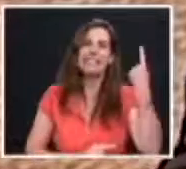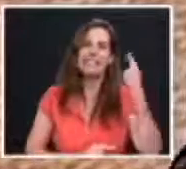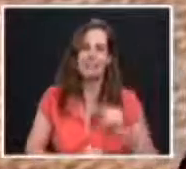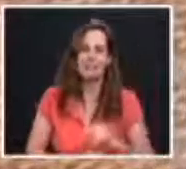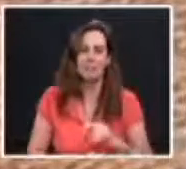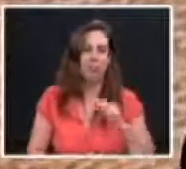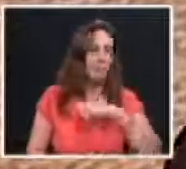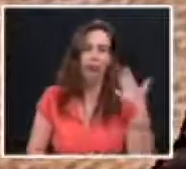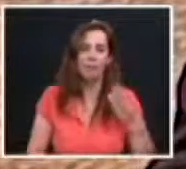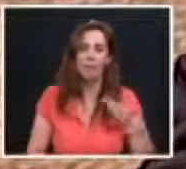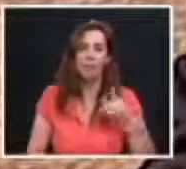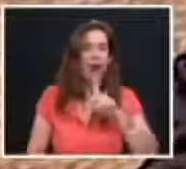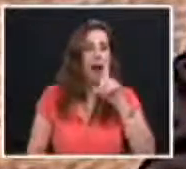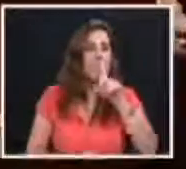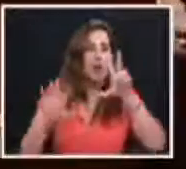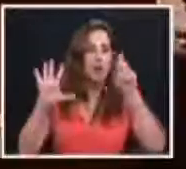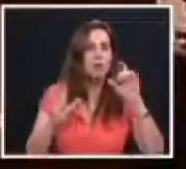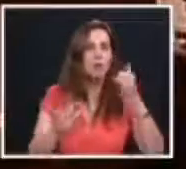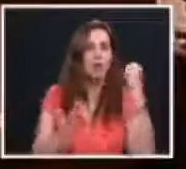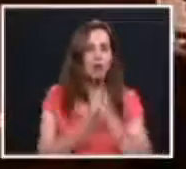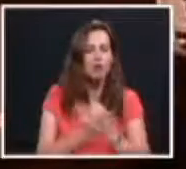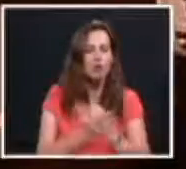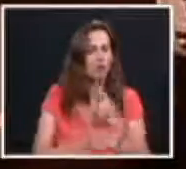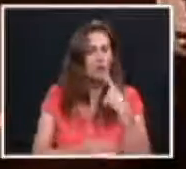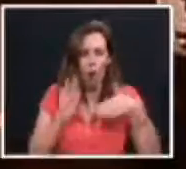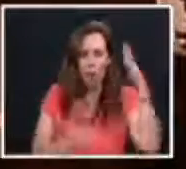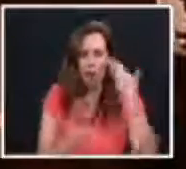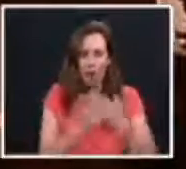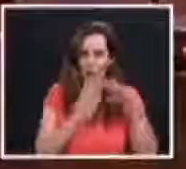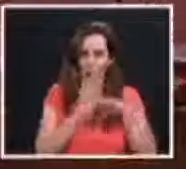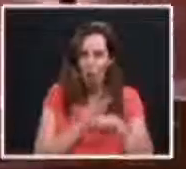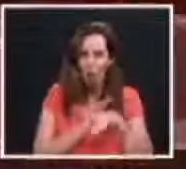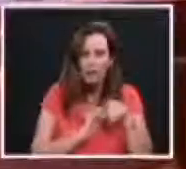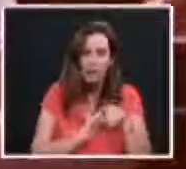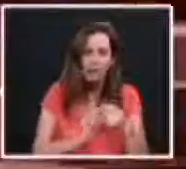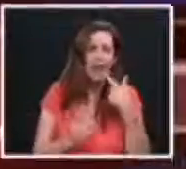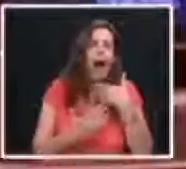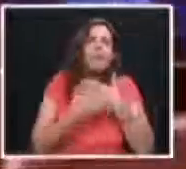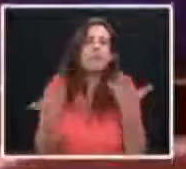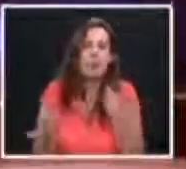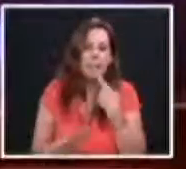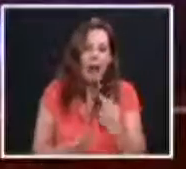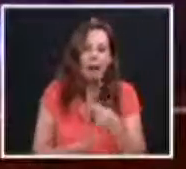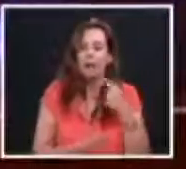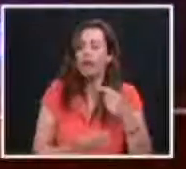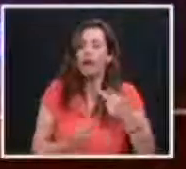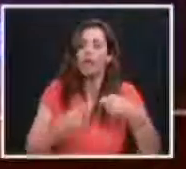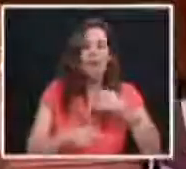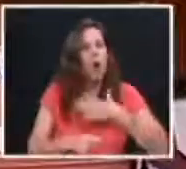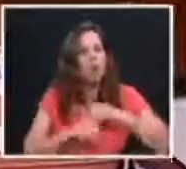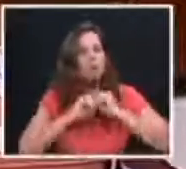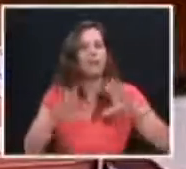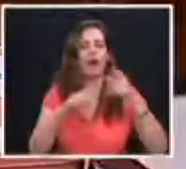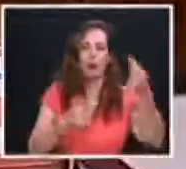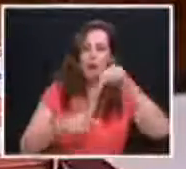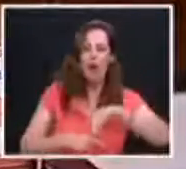במערב, לכל פחות רק 180 מהם אושרו. מה שאומר שרוב ההצעות חוק האלה זה הצהרות חוק. זה ח"כים רוצים כותרות, רוצים לבוא לשבת